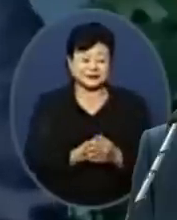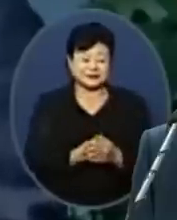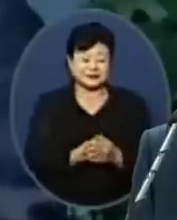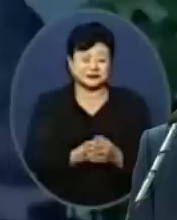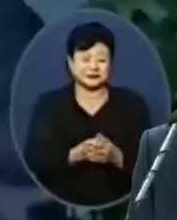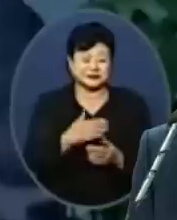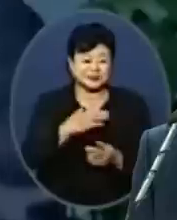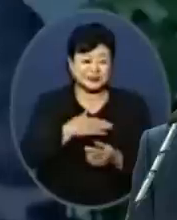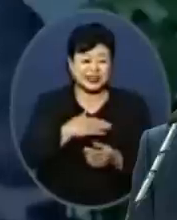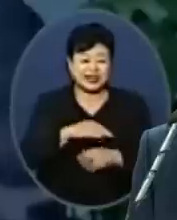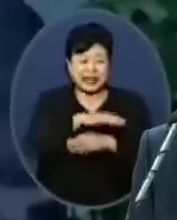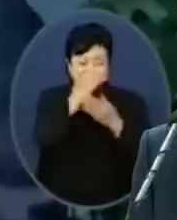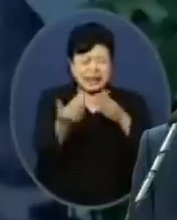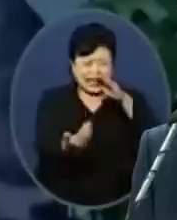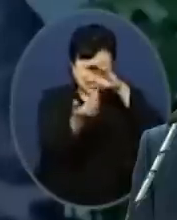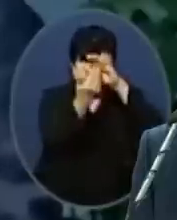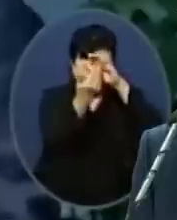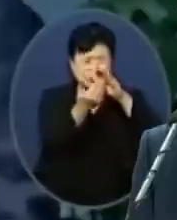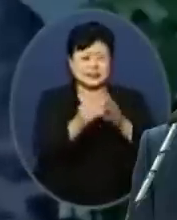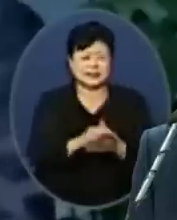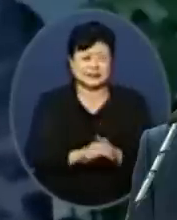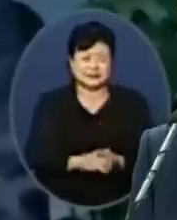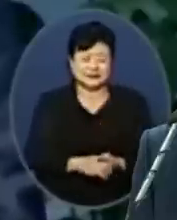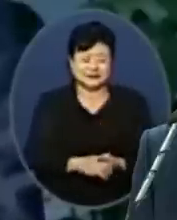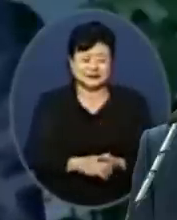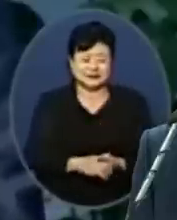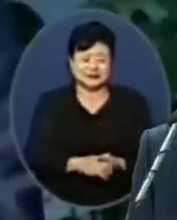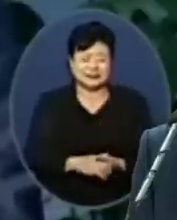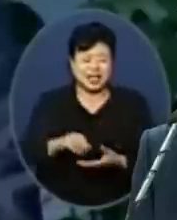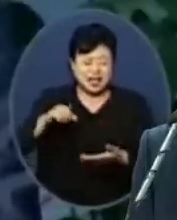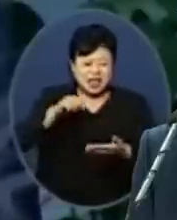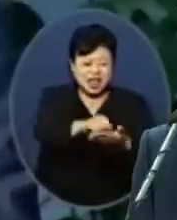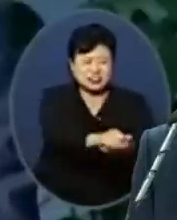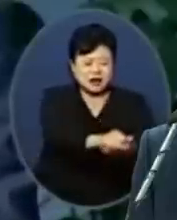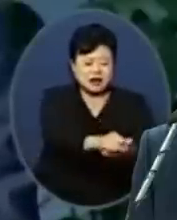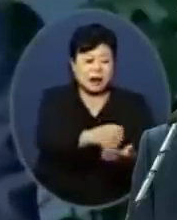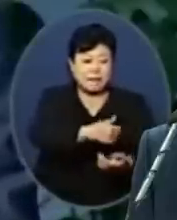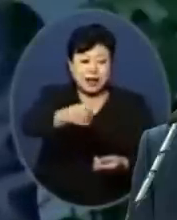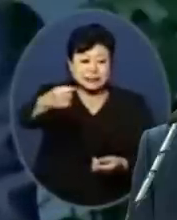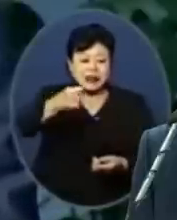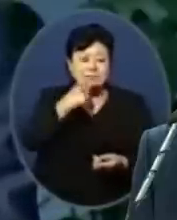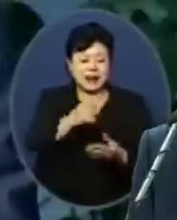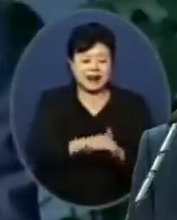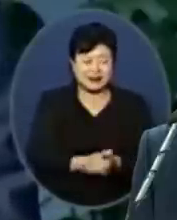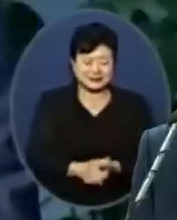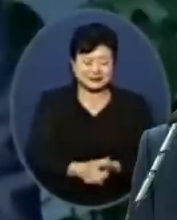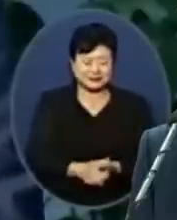내가 다 이루어 놓았으니까 쳐들어가서 빼앗으라.